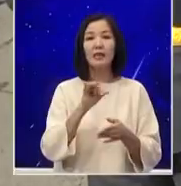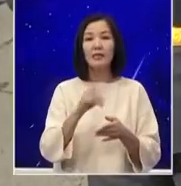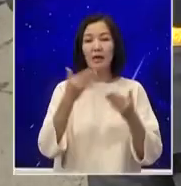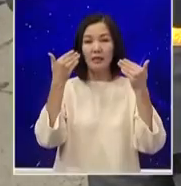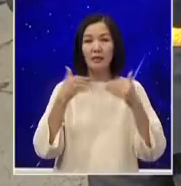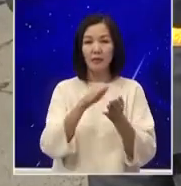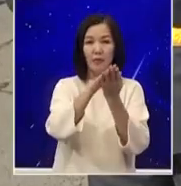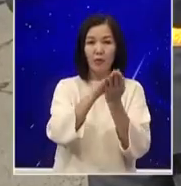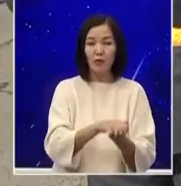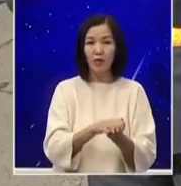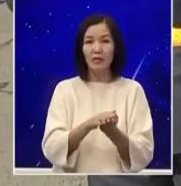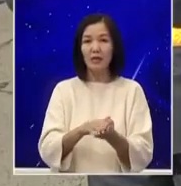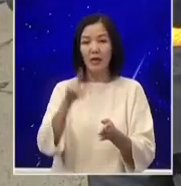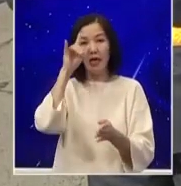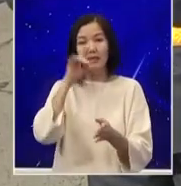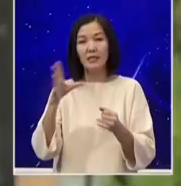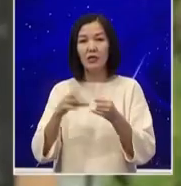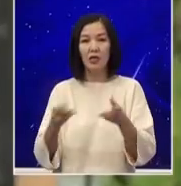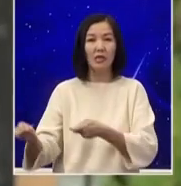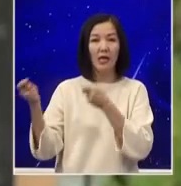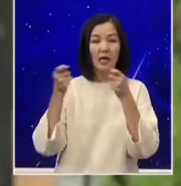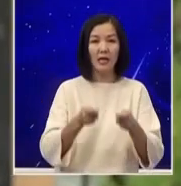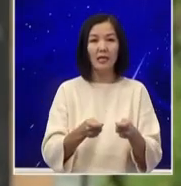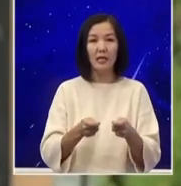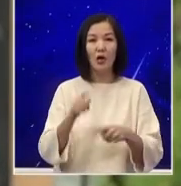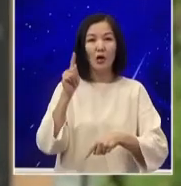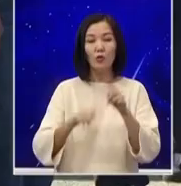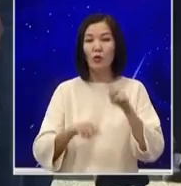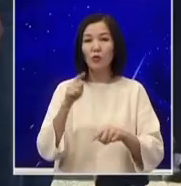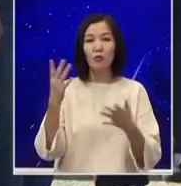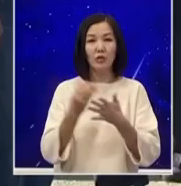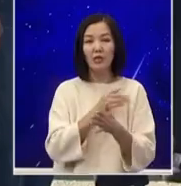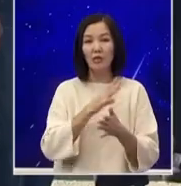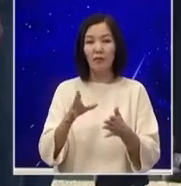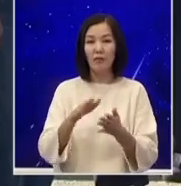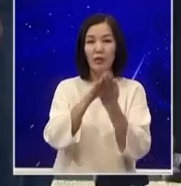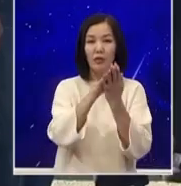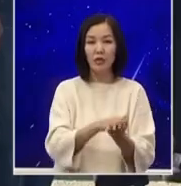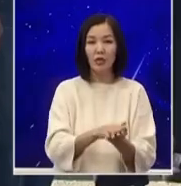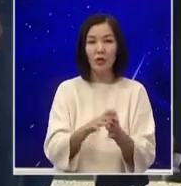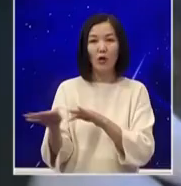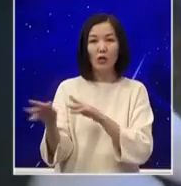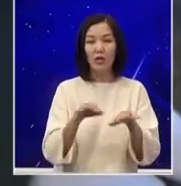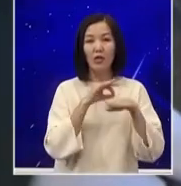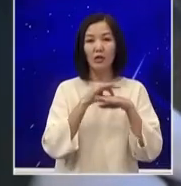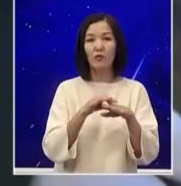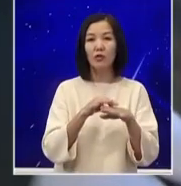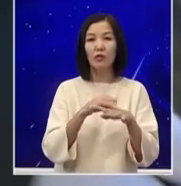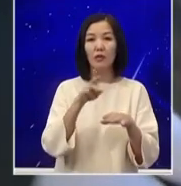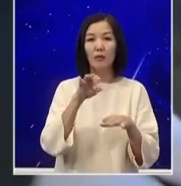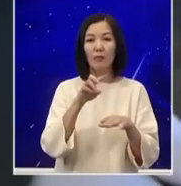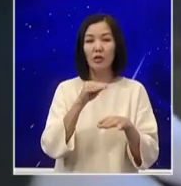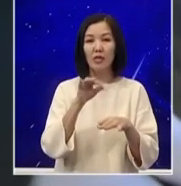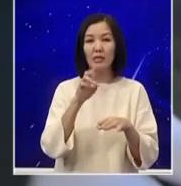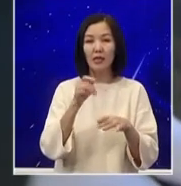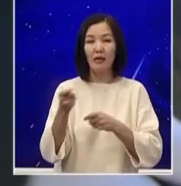мүрдесі елге жеткізілді. Алайда әзірге туыс жақындары табылмады. Сүйегі жерлеу шарасын өткізу үшін Біржан Сал